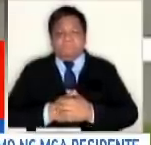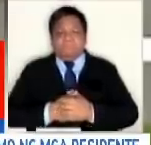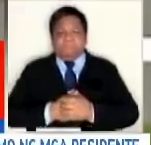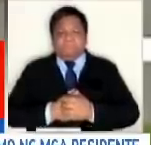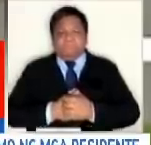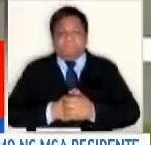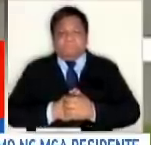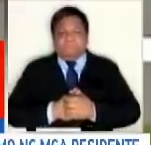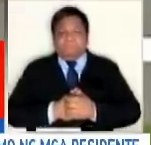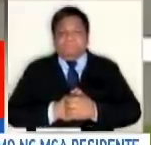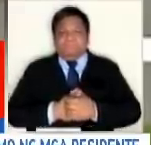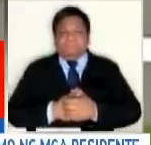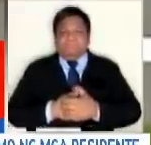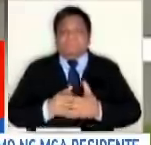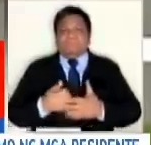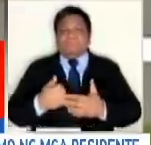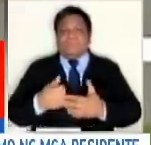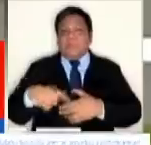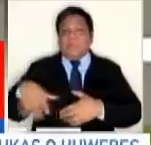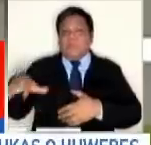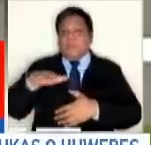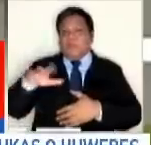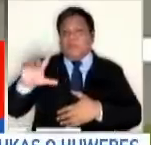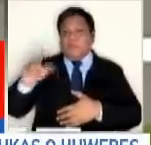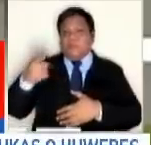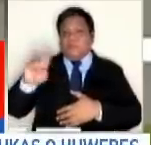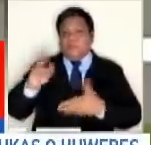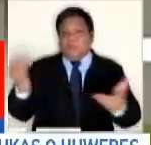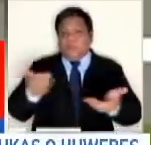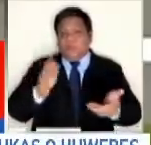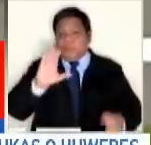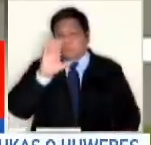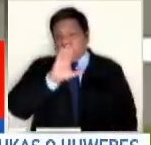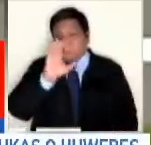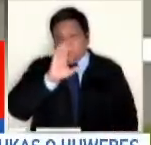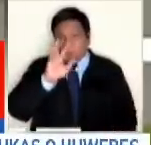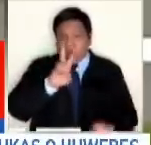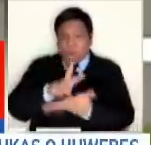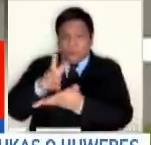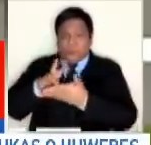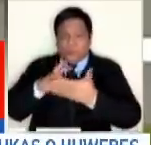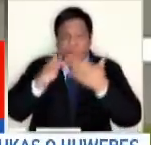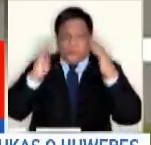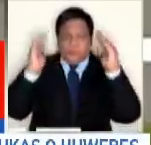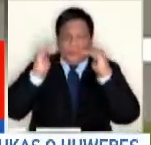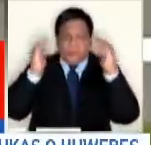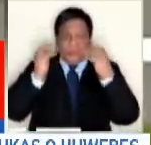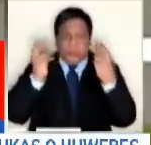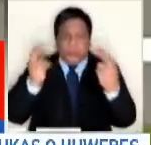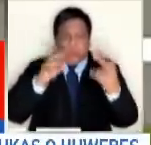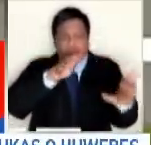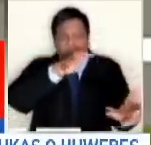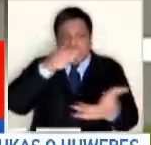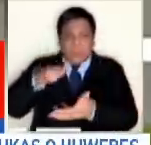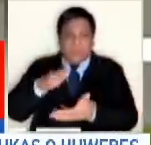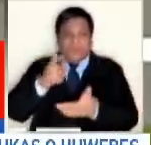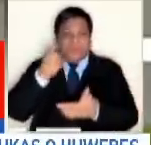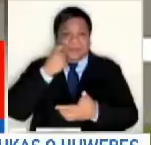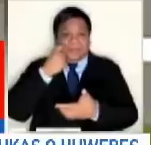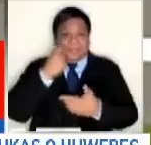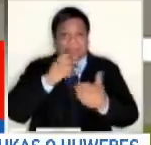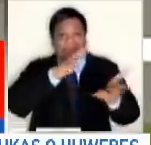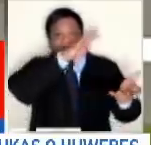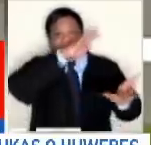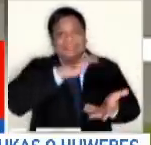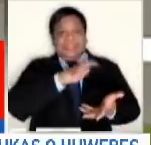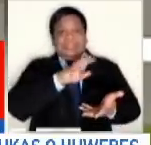Igan, umaasa ang mga LGUs dito sa Cebu na mabibigyan ng alokasyon mula sa dagdag na 500,000 doses na natanggap ng